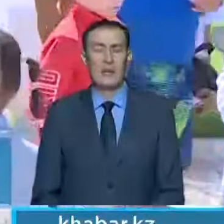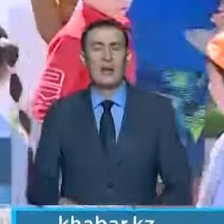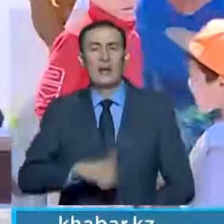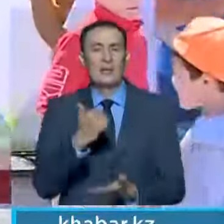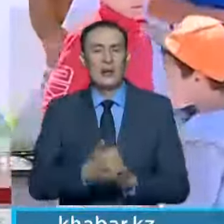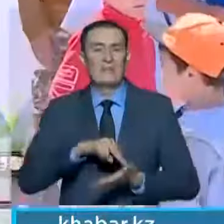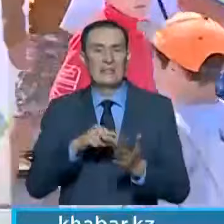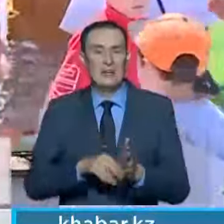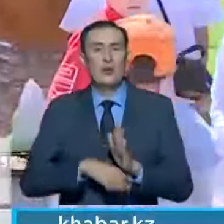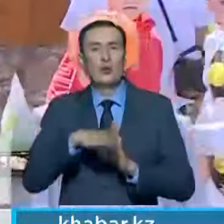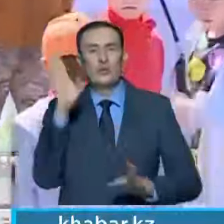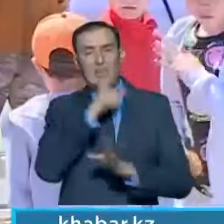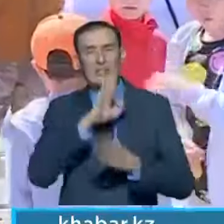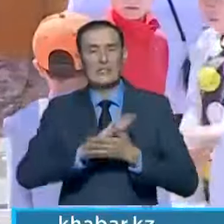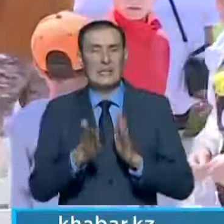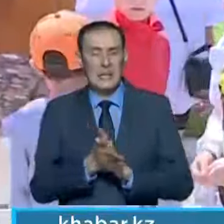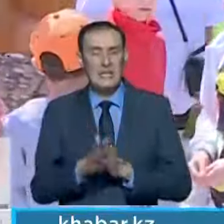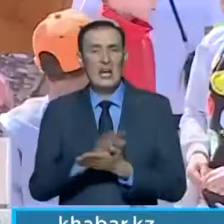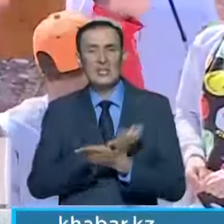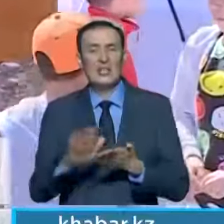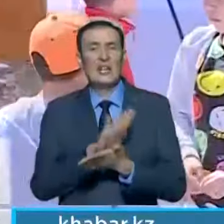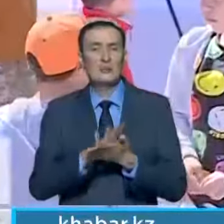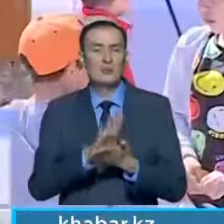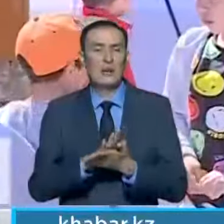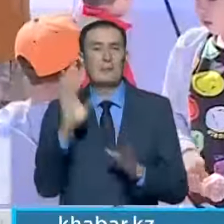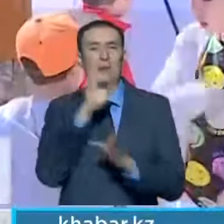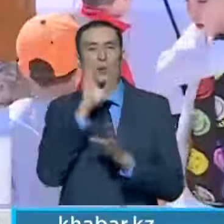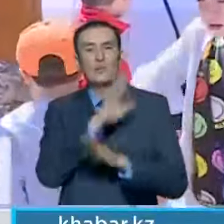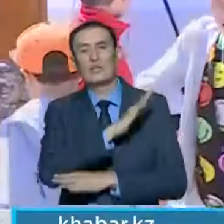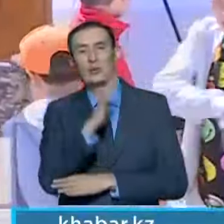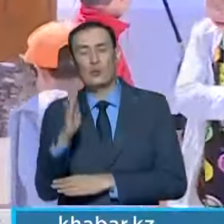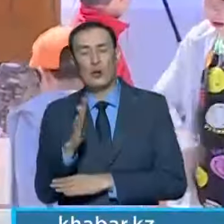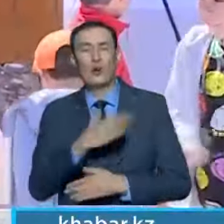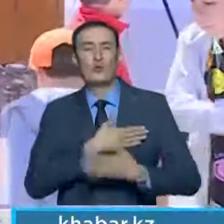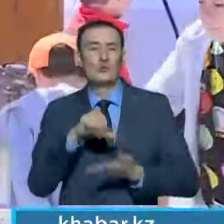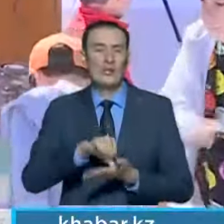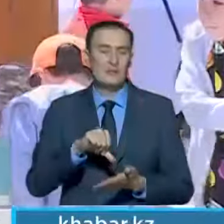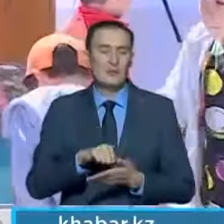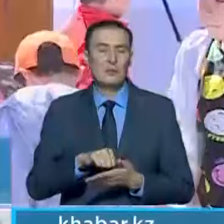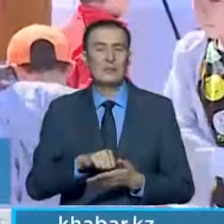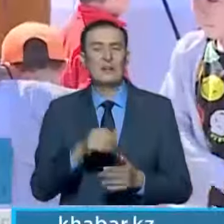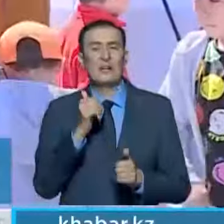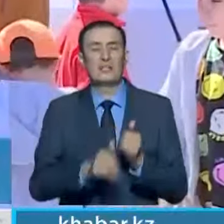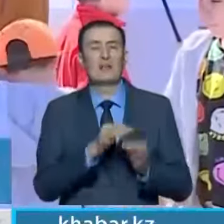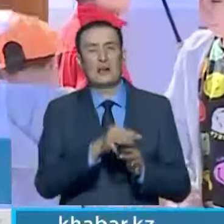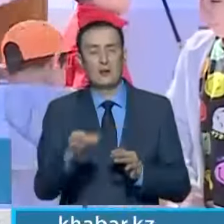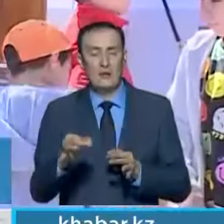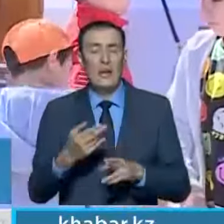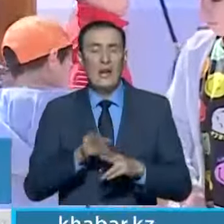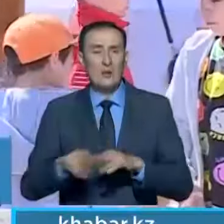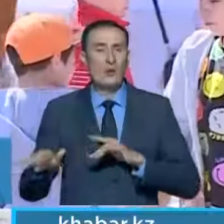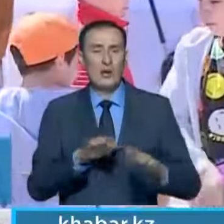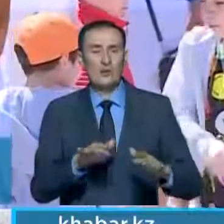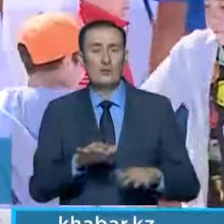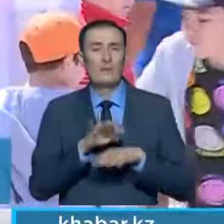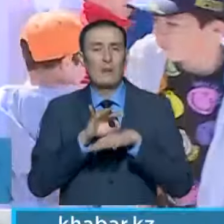Главная наша цель – улучшить экологическое состояние и очистить от мусора природные территории. Здесь принимают участие волонтеры с нескольких районов. Не случайно эту акцию